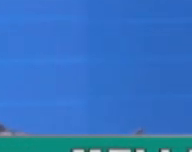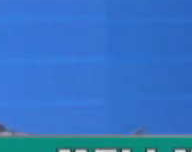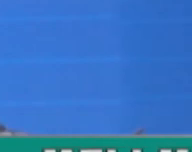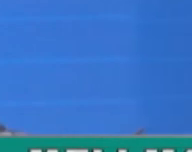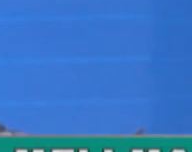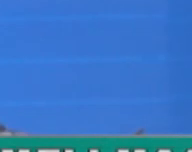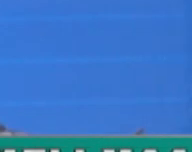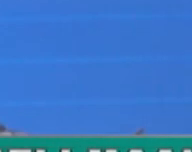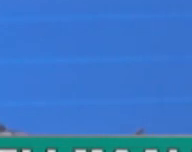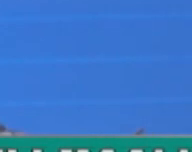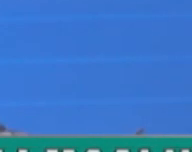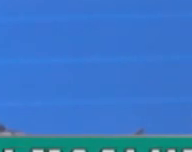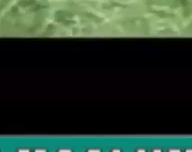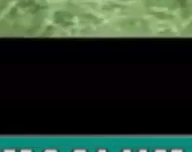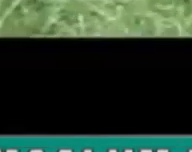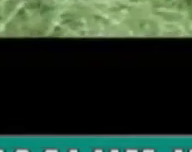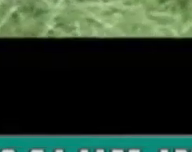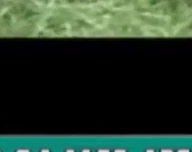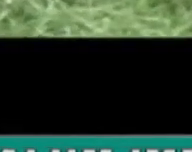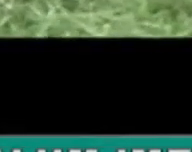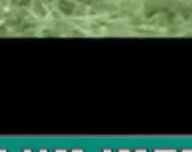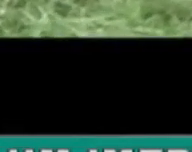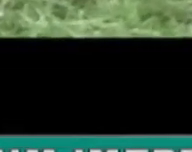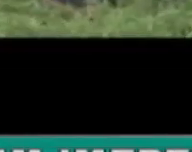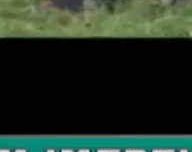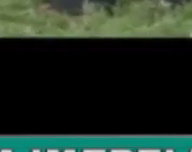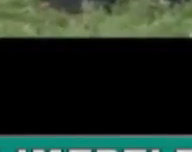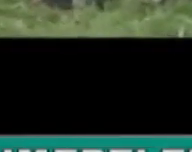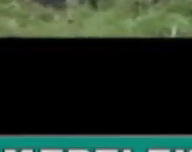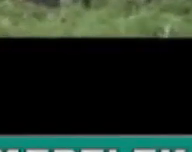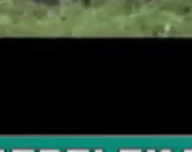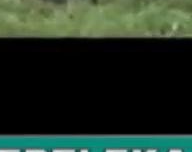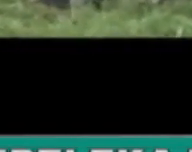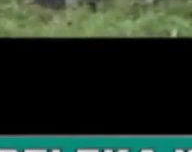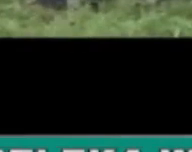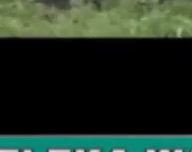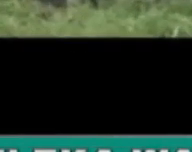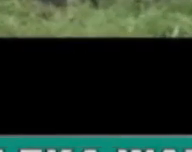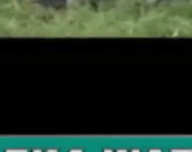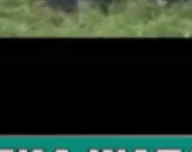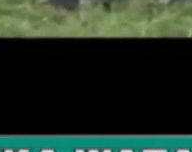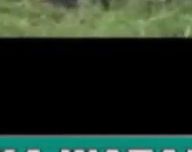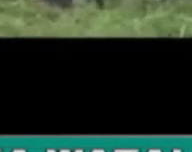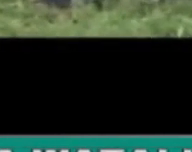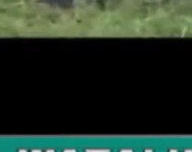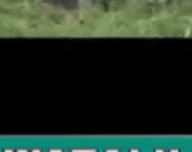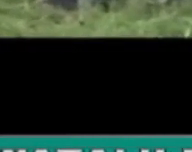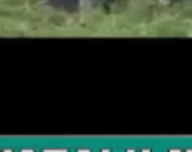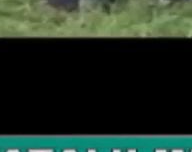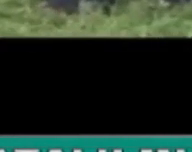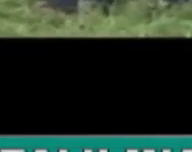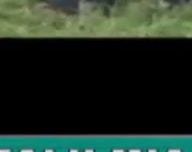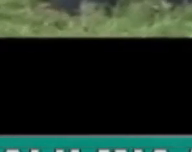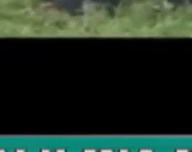Kikwajuni. Hassan Yahya anatueleza zaidi. ZBC imemkuta kijana huyo mwenye miaka 42 akigaragara viwanja vya